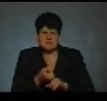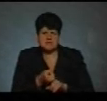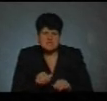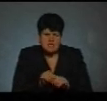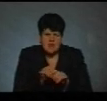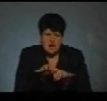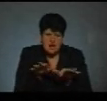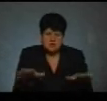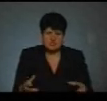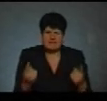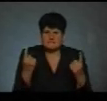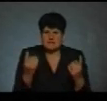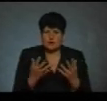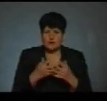вільян